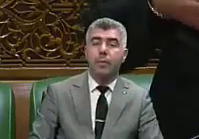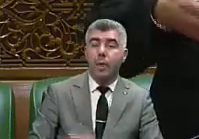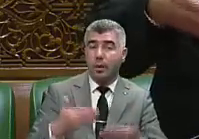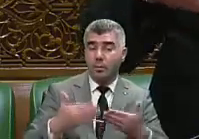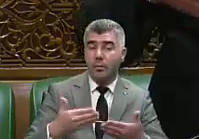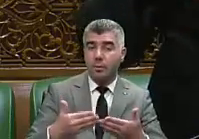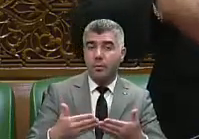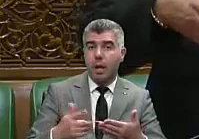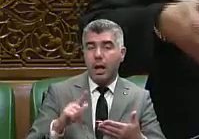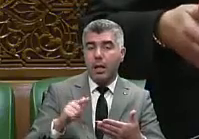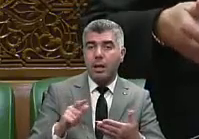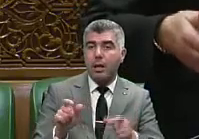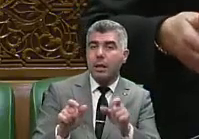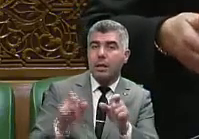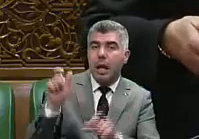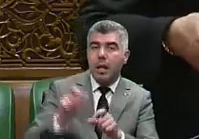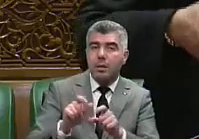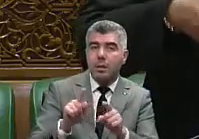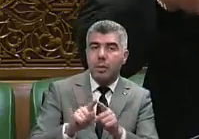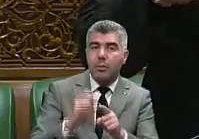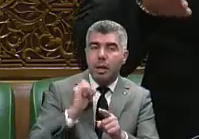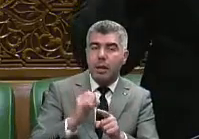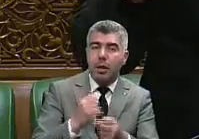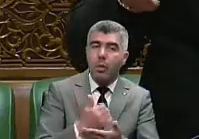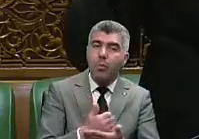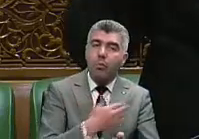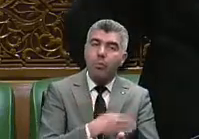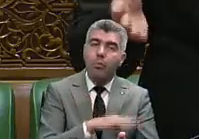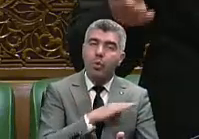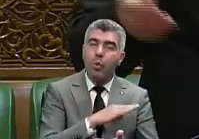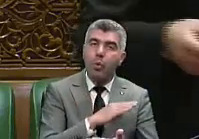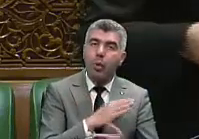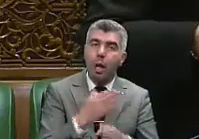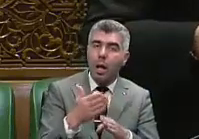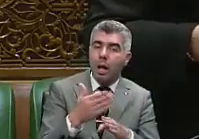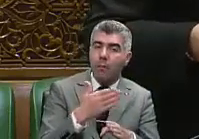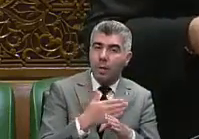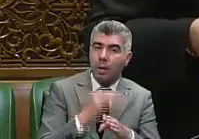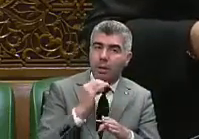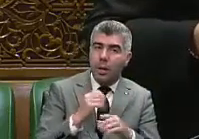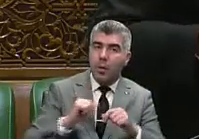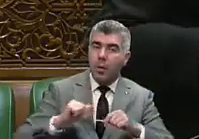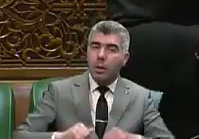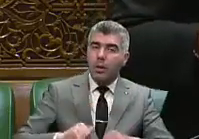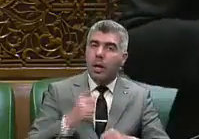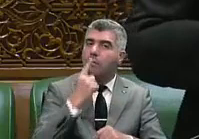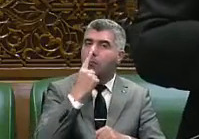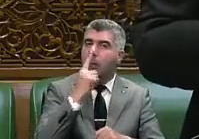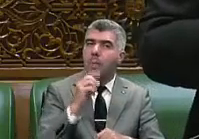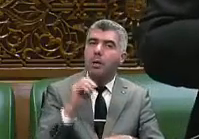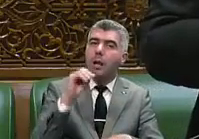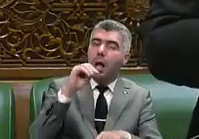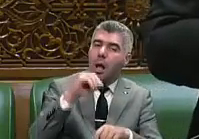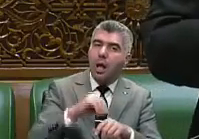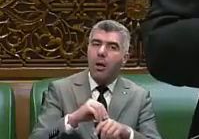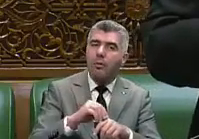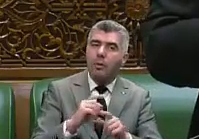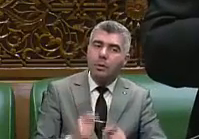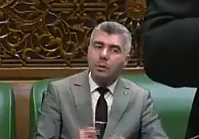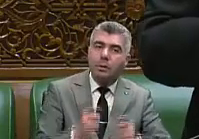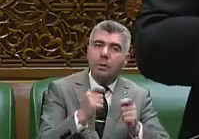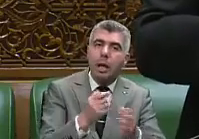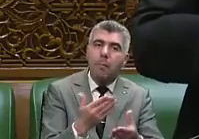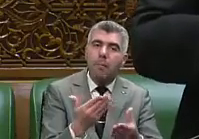الإعفاء كانوا الناس رجعوا يعني تثبتوا في المناصب ديالهم، وكانوا الناس مسؤولين هذه الوزارة رفضوا أنهم يعاودوني يتقدموا مرة